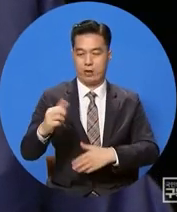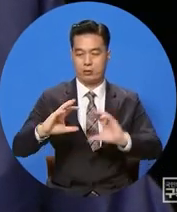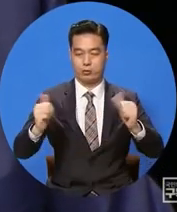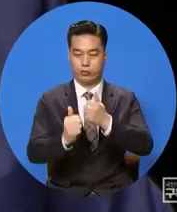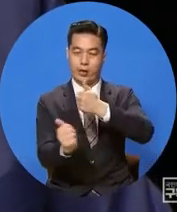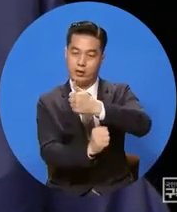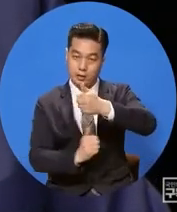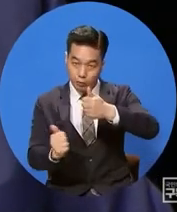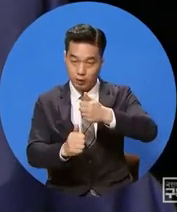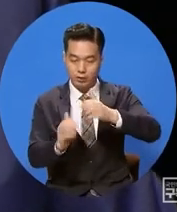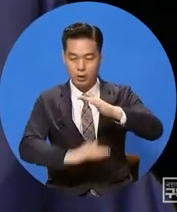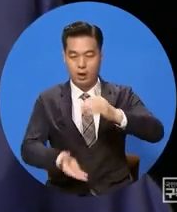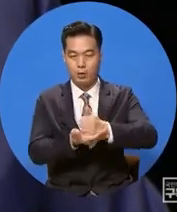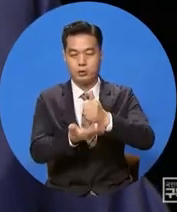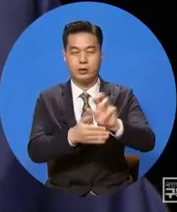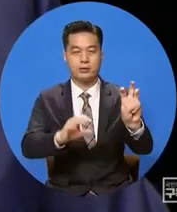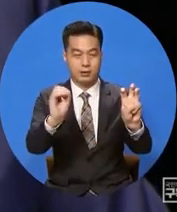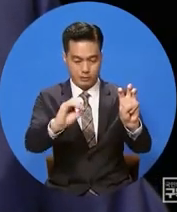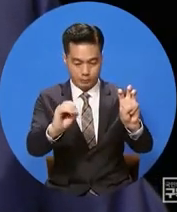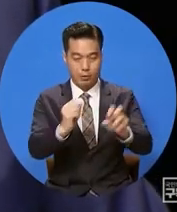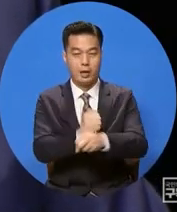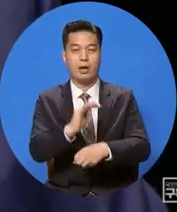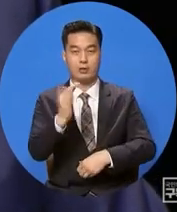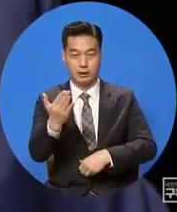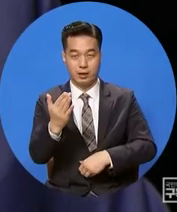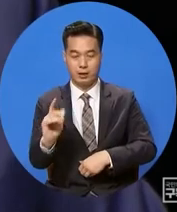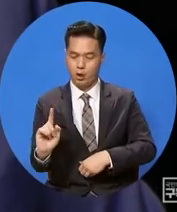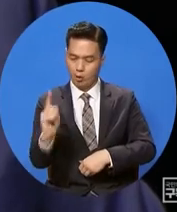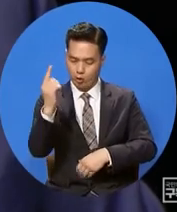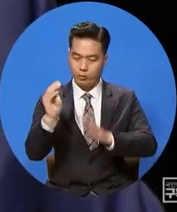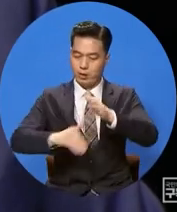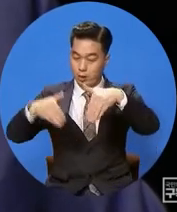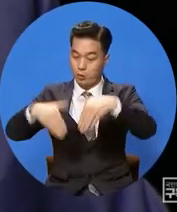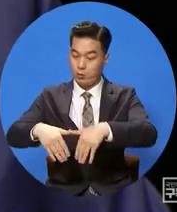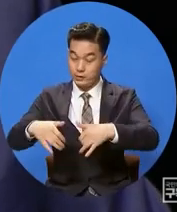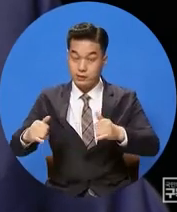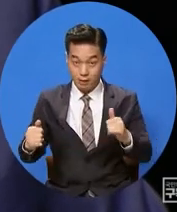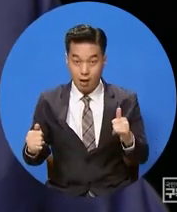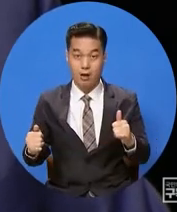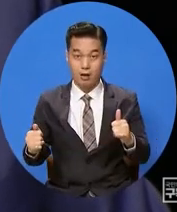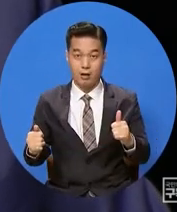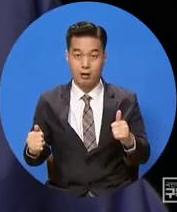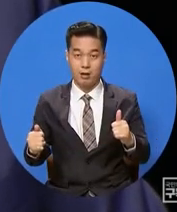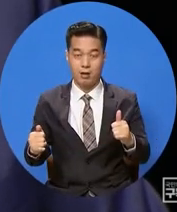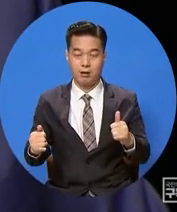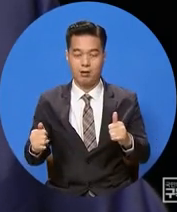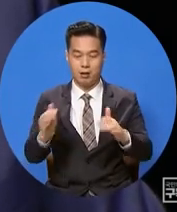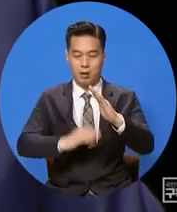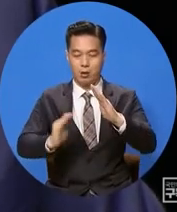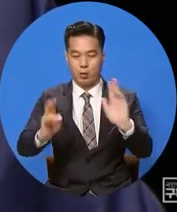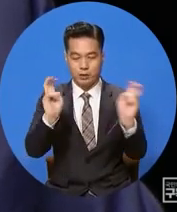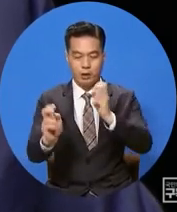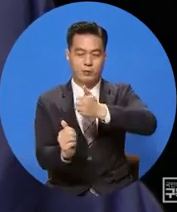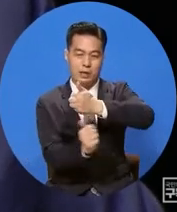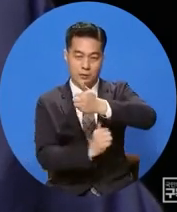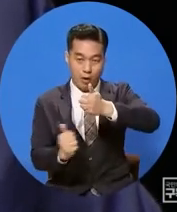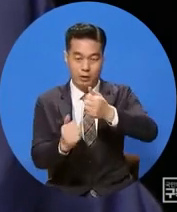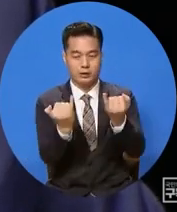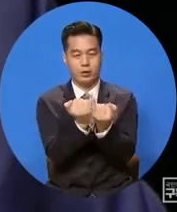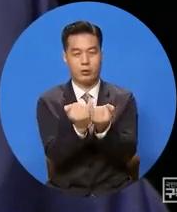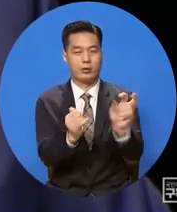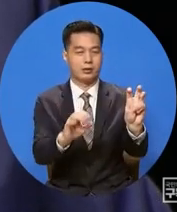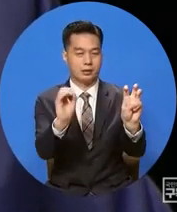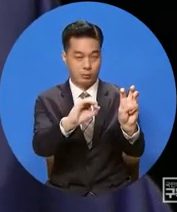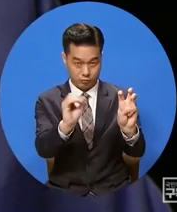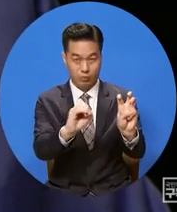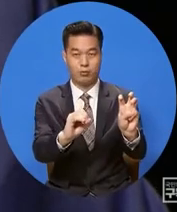뭐 국회의원도 공천 30% 해야 된다고 그랬고 고위공직자, 뭐 공기업의 임원, 여성 한